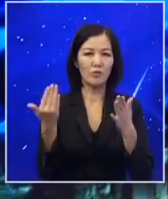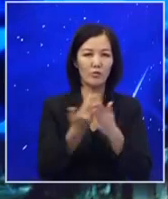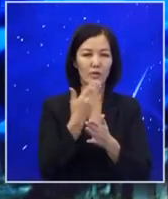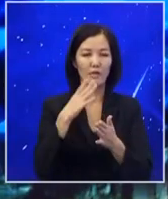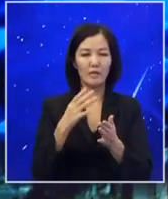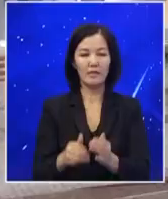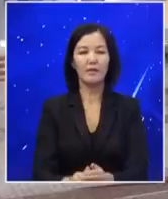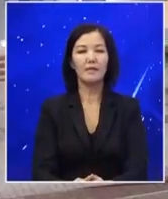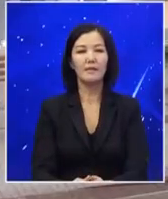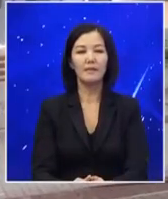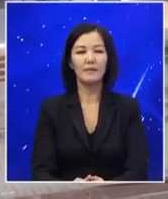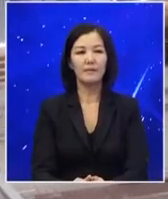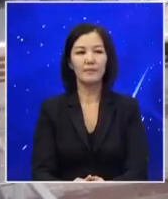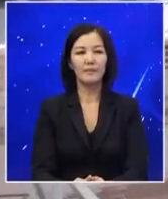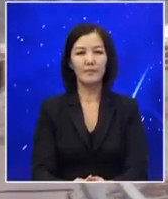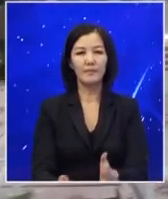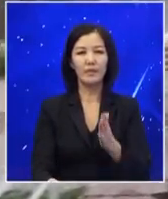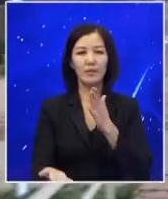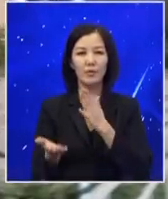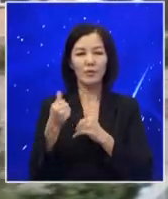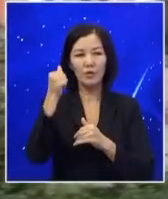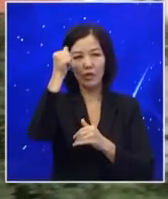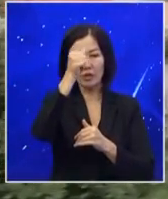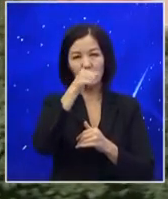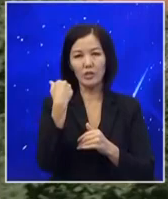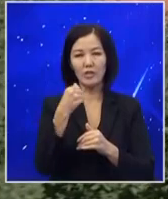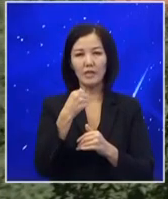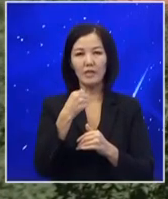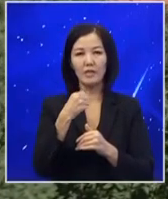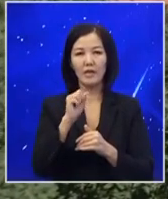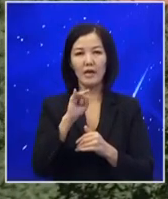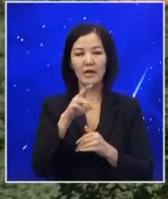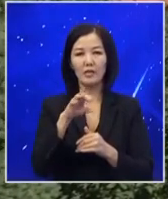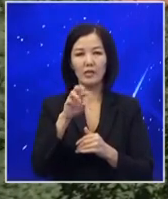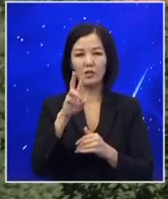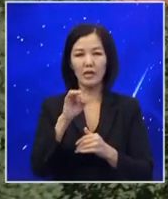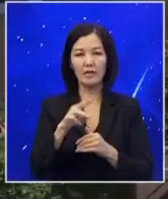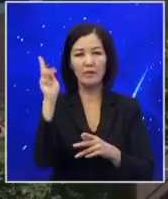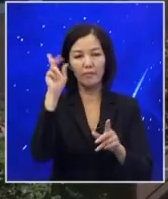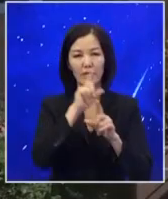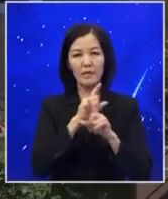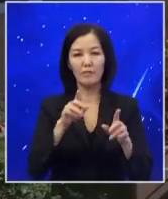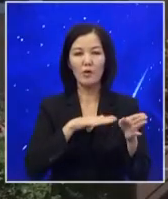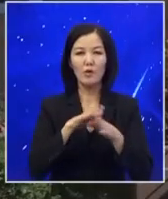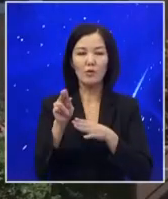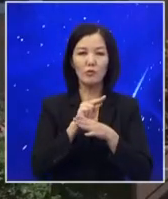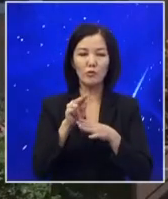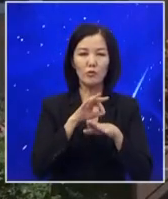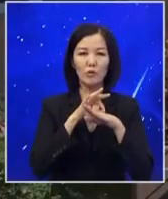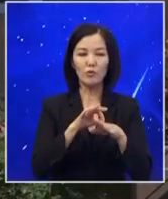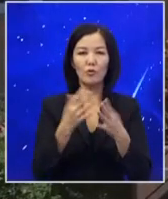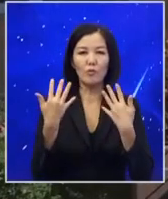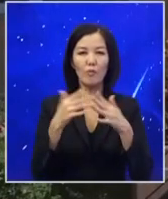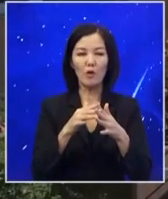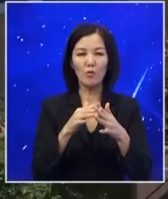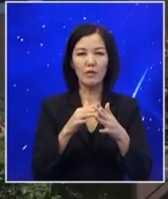толықтырылды. Өткен жылы Сата ауылындағы Айтжан Түркебаев атындағы бұл білім шаңырағы күрделі жөндеуден өтіп, ауылдықтар